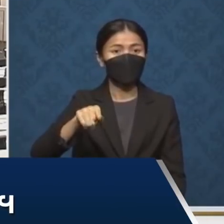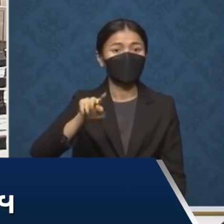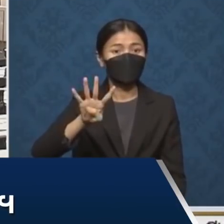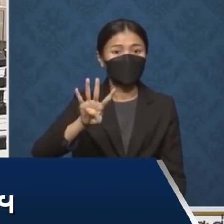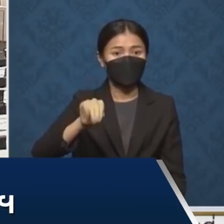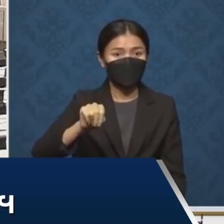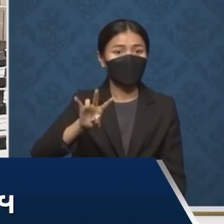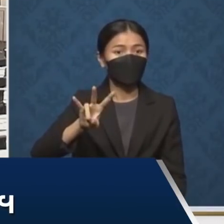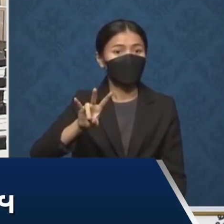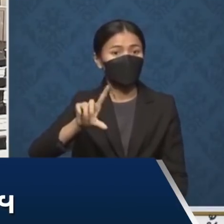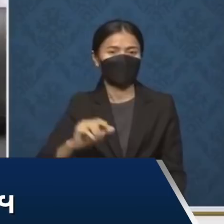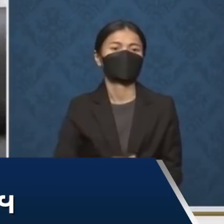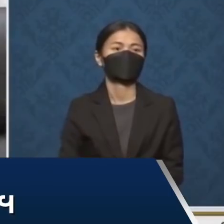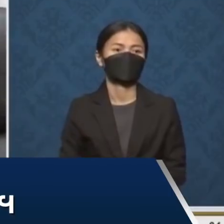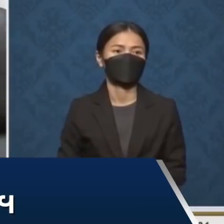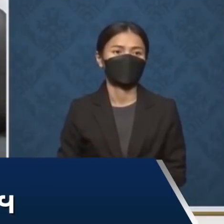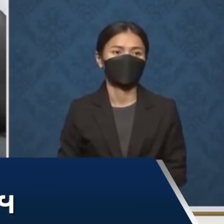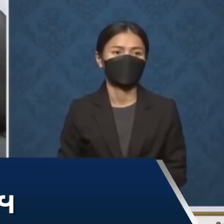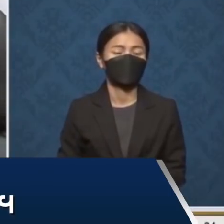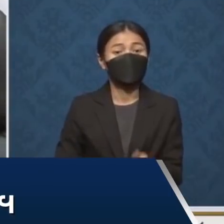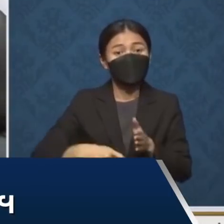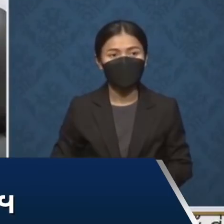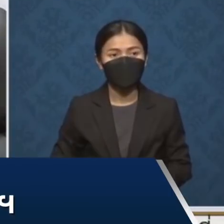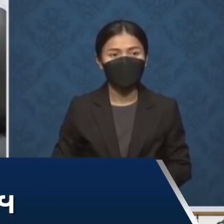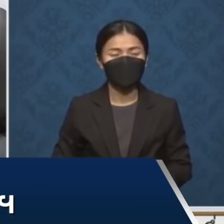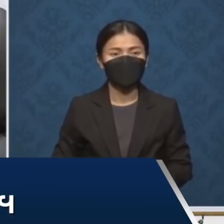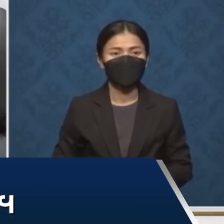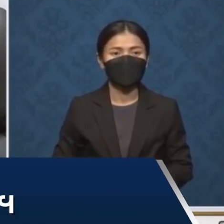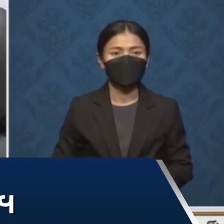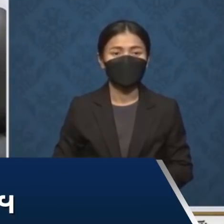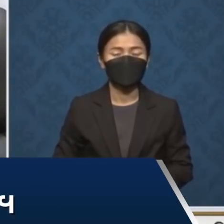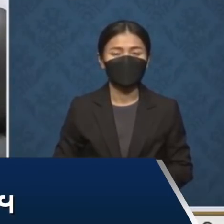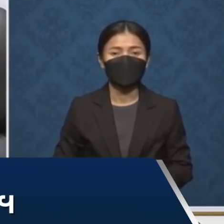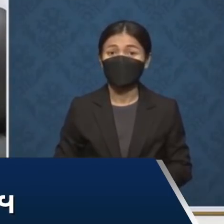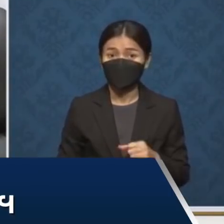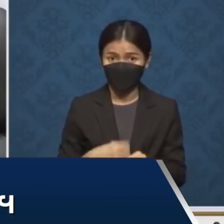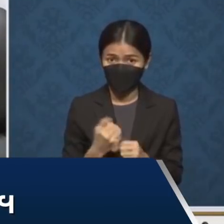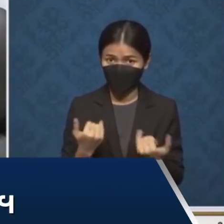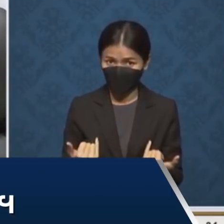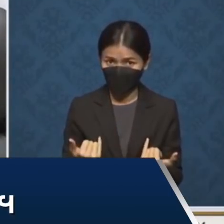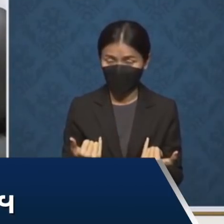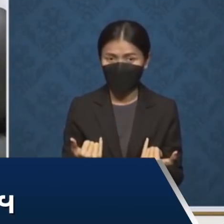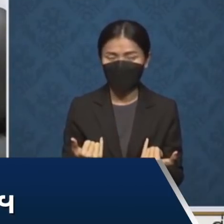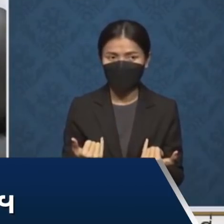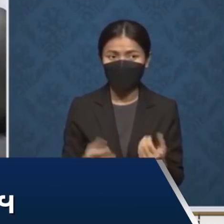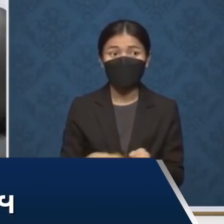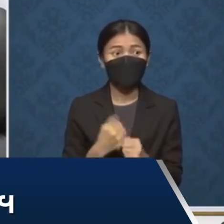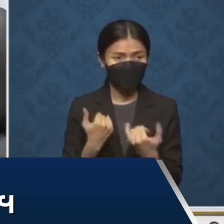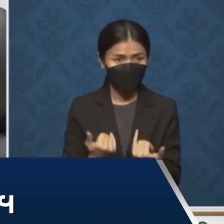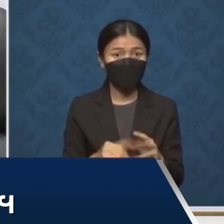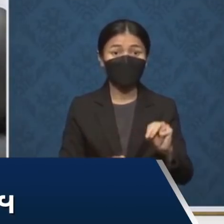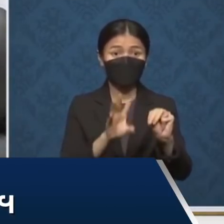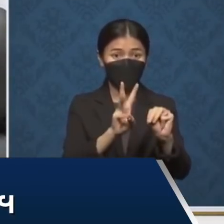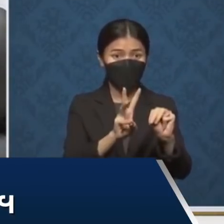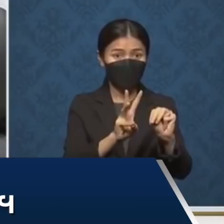551,047 ล้านเศษนะคะโดยมีเหตุผลดังต่อไปนี้ค่ะในปีนี้นะคะมีการเพิ่มรายการนะคะตามมาตรา6นะ